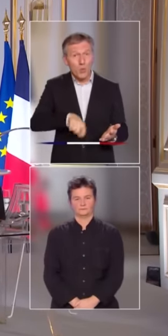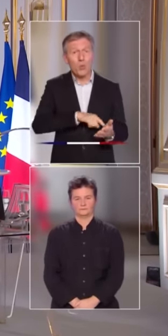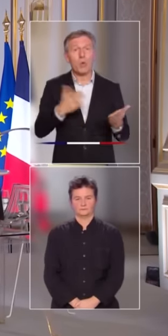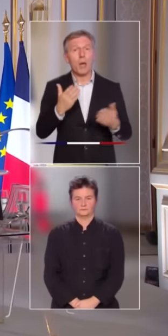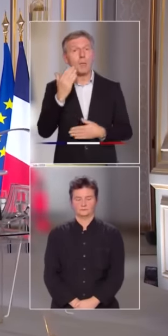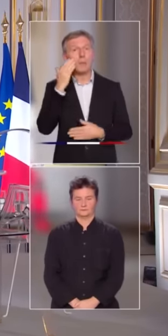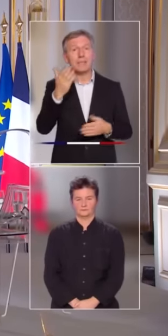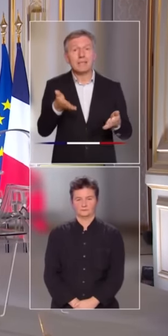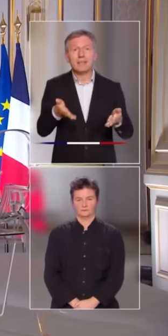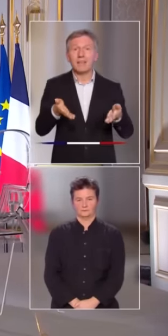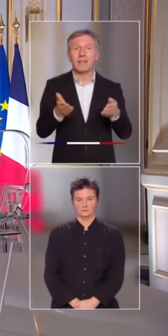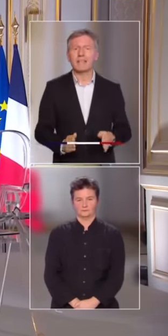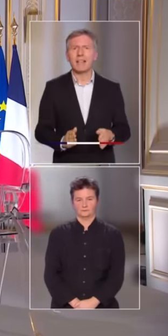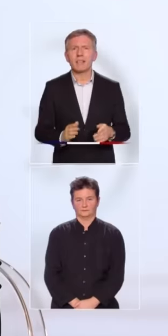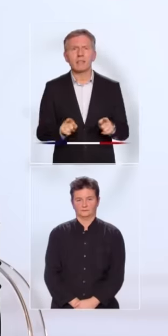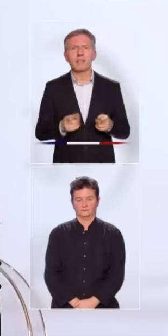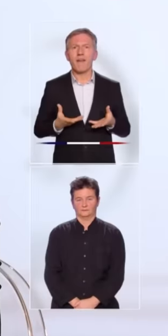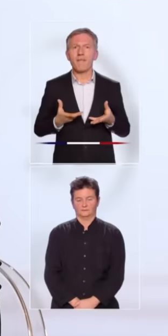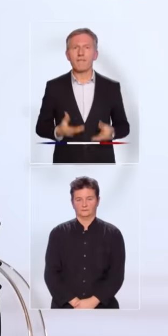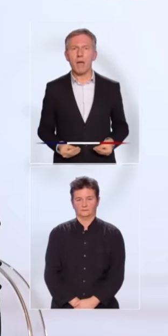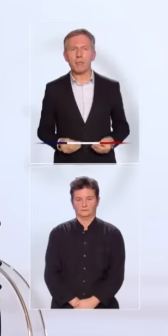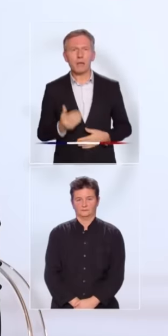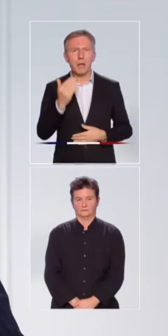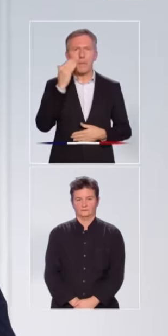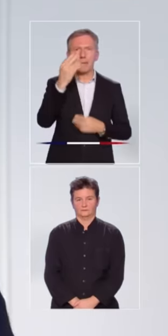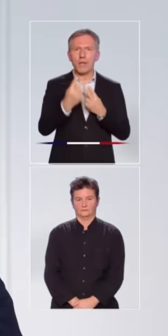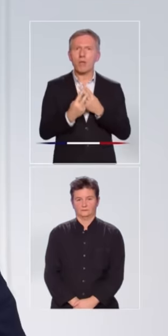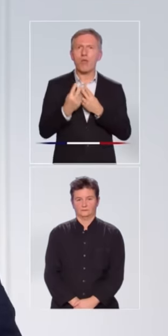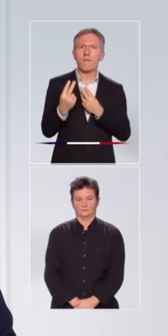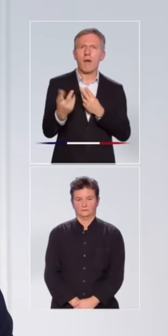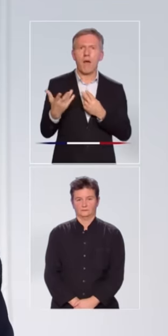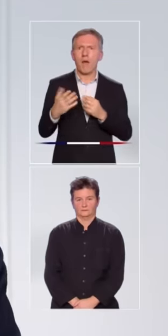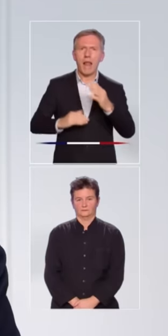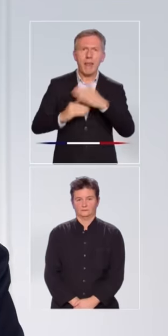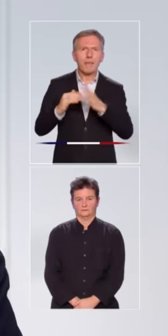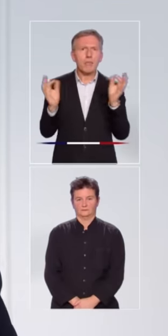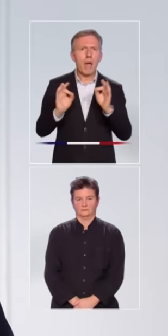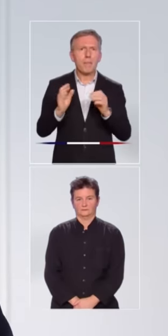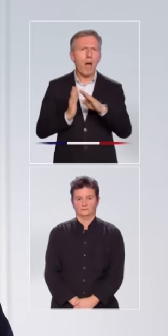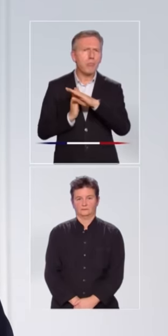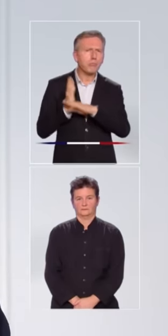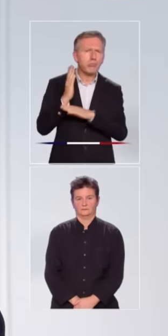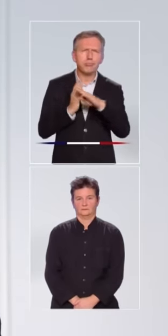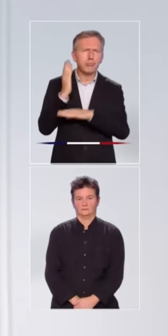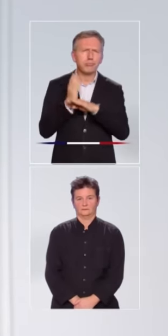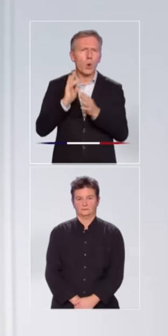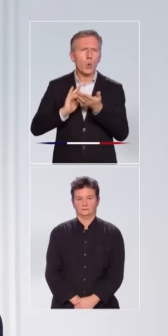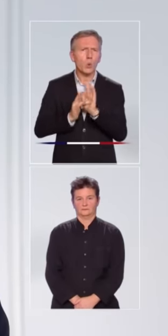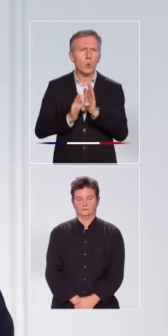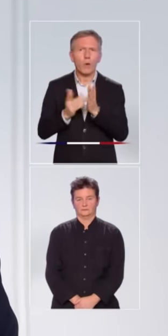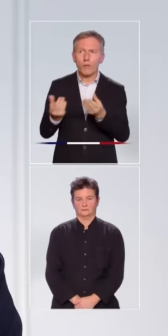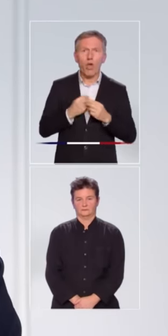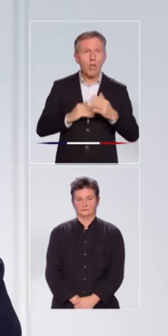Et si nous décidons aujourd'hui d'être faibles, si face à quelqu'un qui n'a pas de limites, face à quelqu'un qui a franchi toutes les limites qu'il nous avait